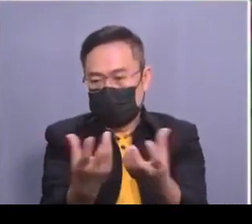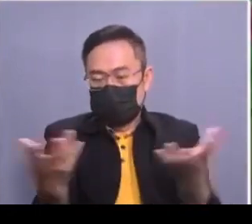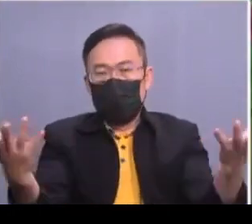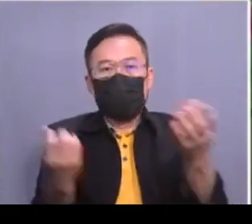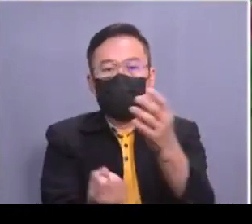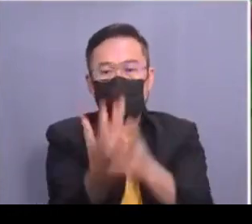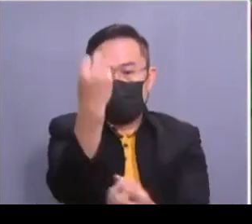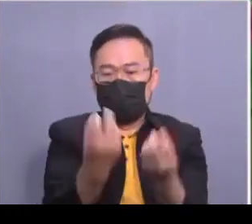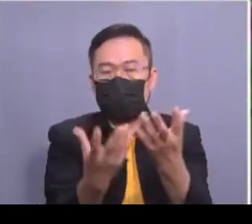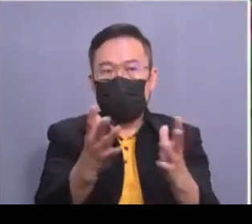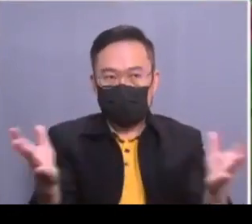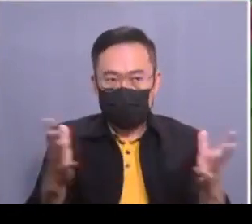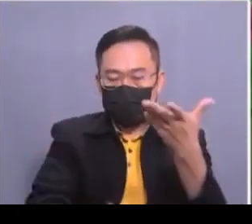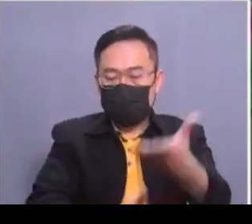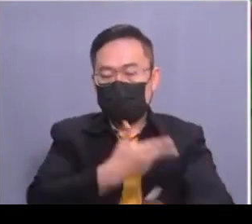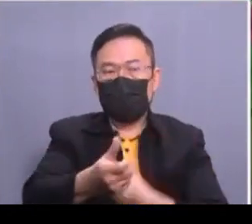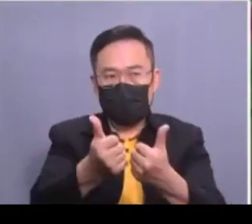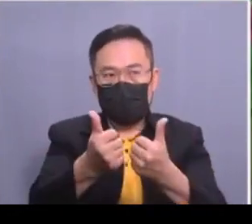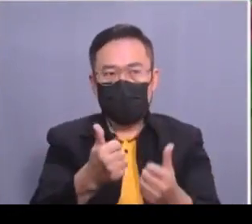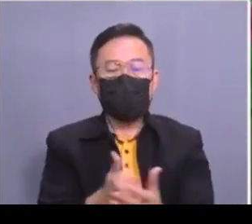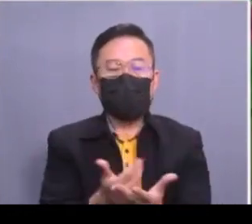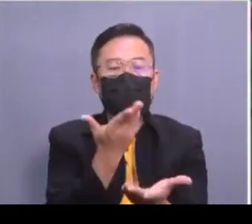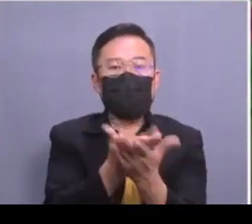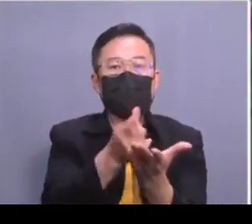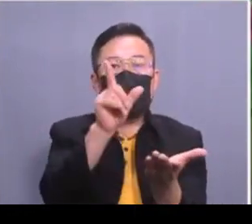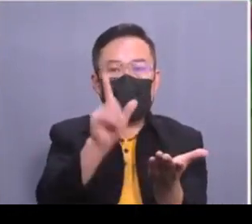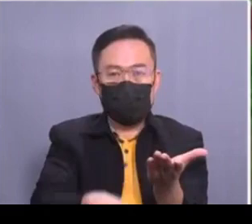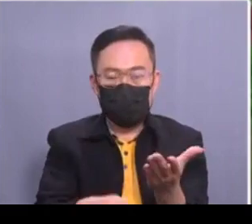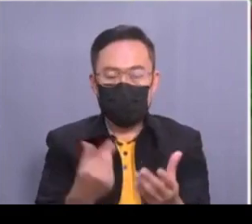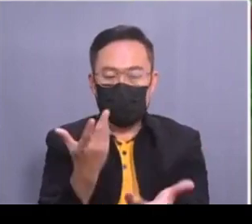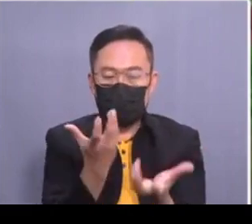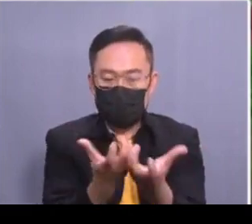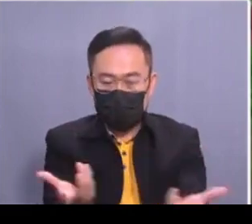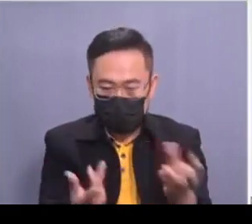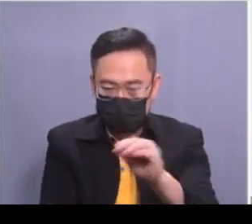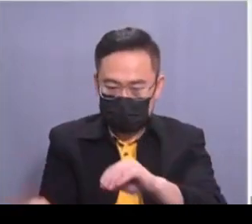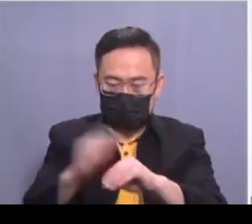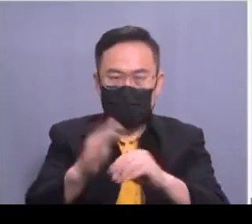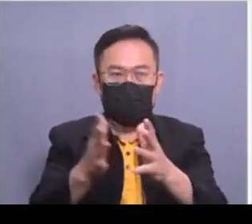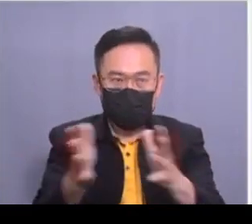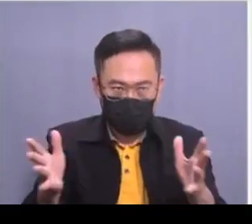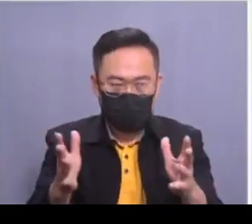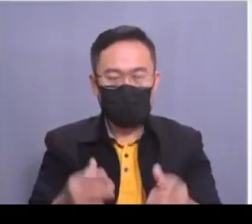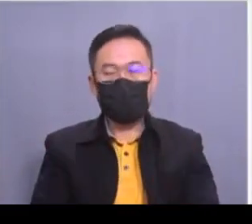2ตัวลดต้นทุนเพิ่มผลผลิตตรงนี้ก็มีค่ามหาศาลแล้วกับพี่น้องเกษตรกร